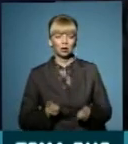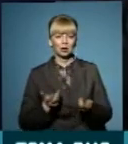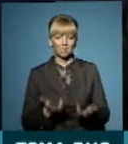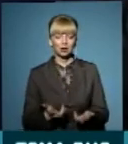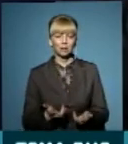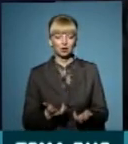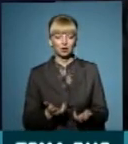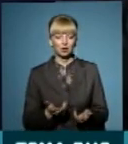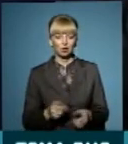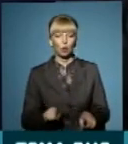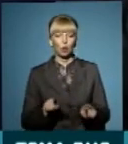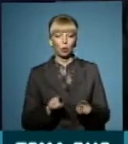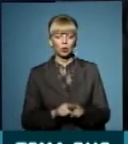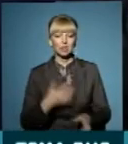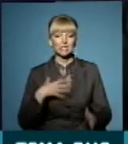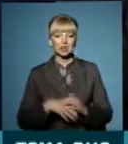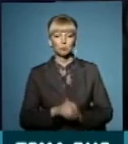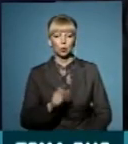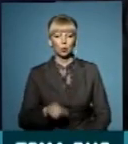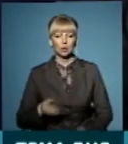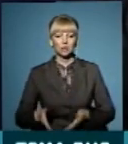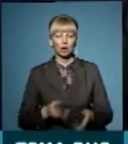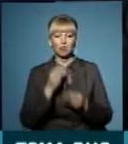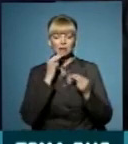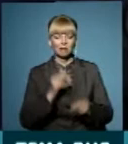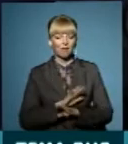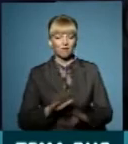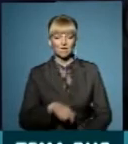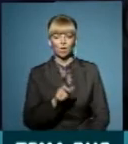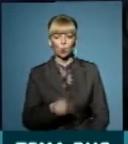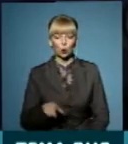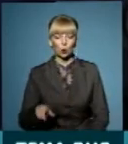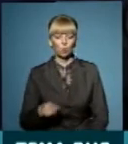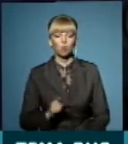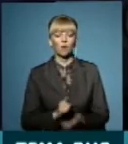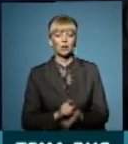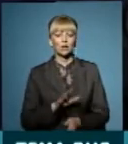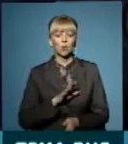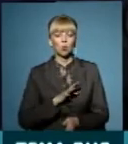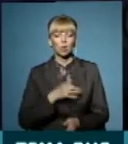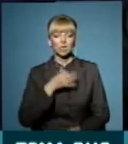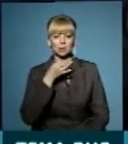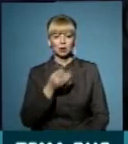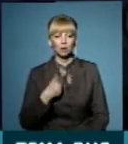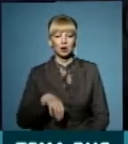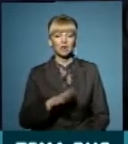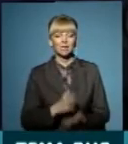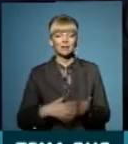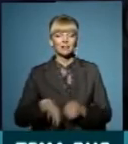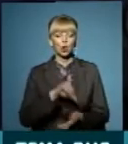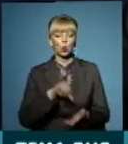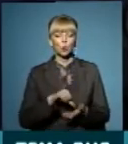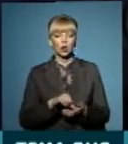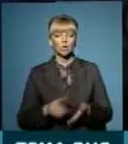кількість оцих загиблих людей на дорозі, невинних людей. Ну, повинно бути, я сказав, ми є всі учасниками